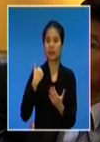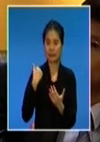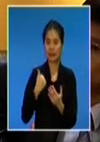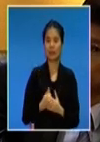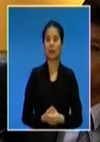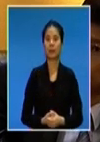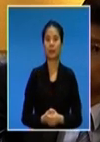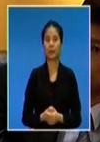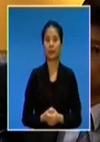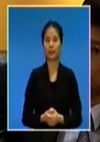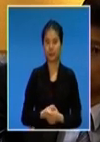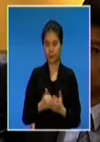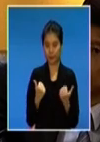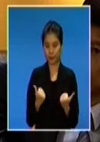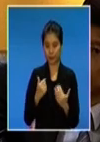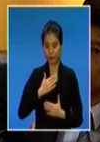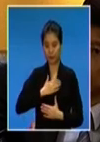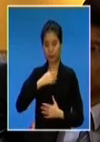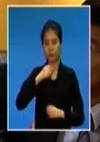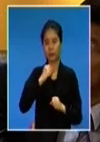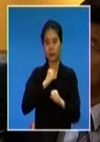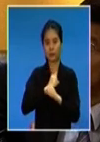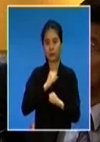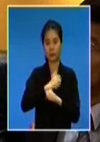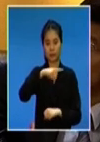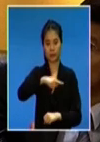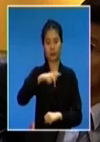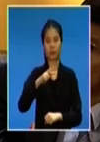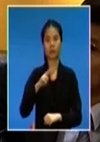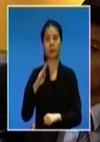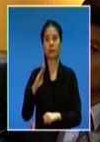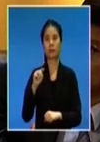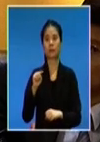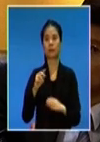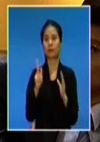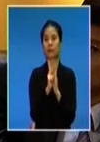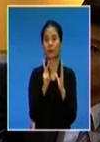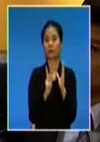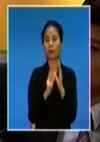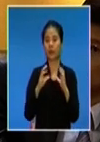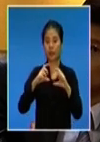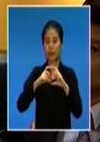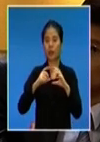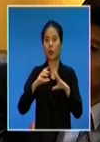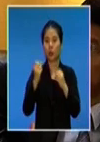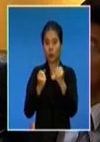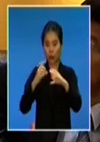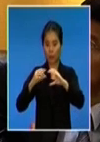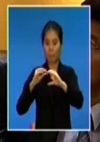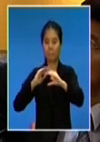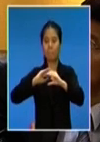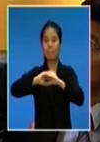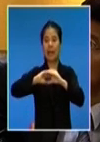คือตอนนี้ผมเนี่ยไปทำพรบไปแก้กฎหมายเอาเลขสวยมาประมูลตอนนี้ได้หมื่นล้านแล้วและบังคับว่าไม่ใช้อย่